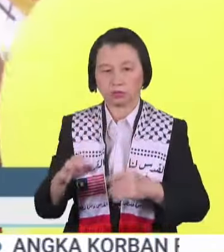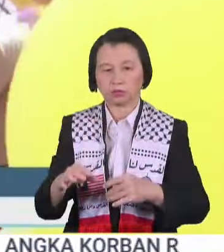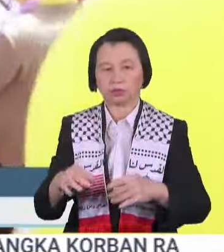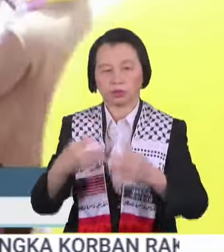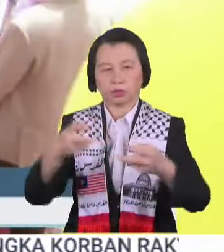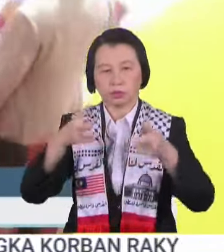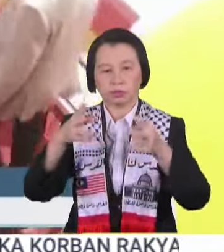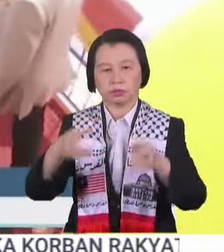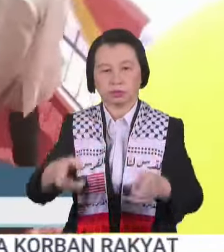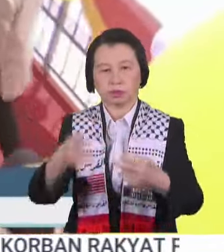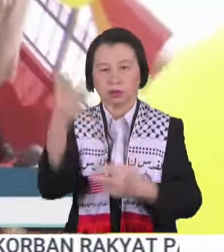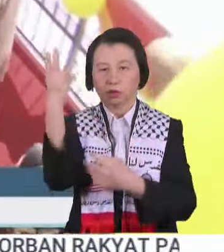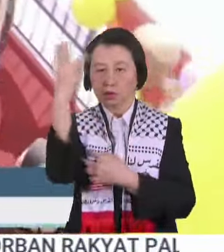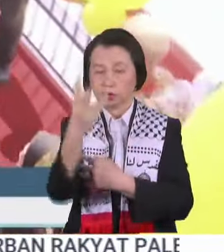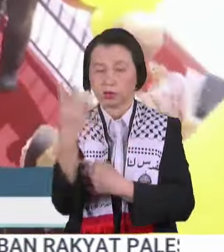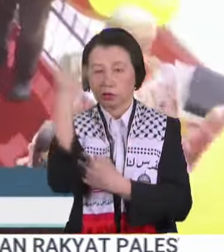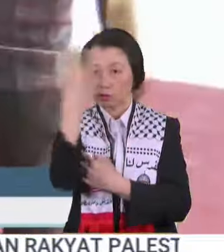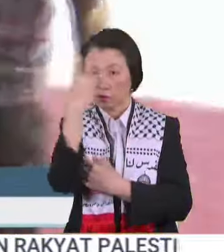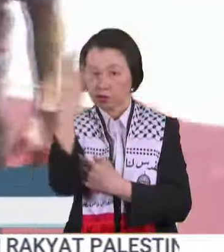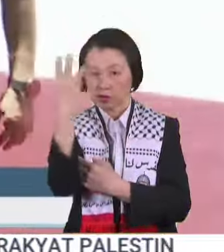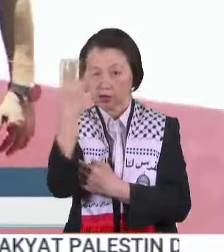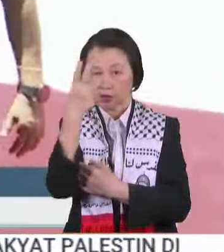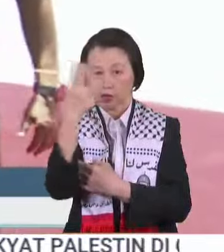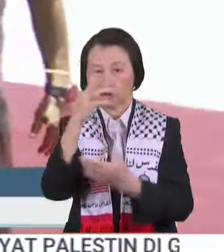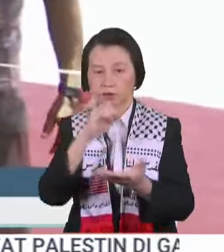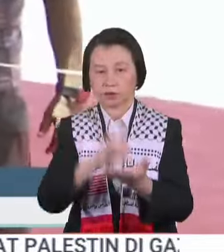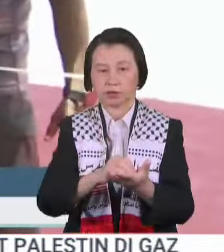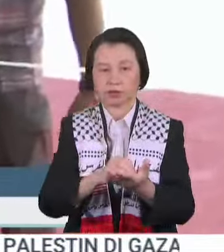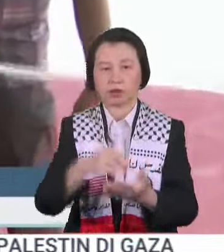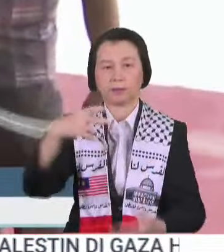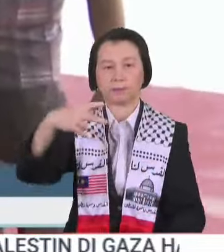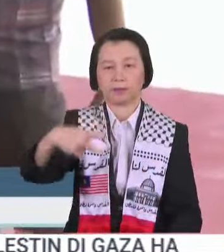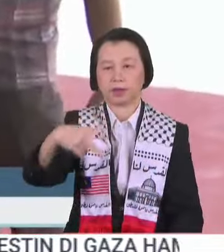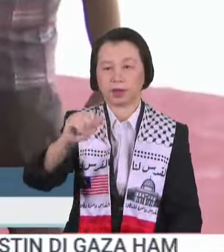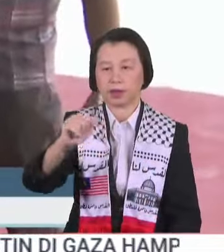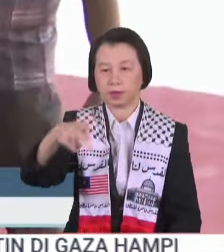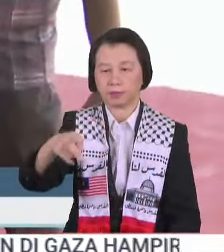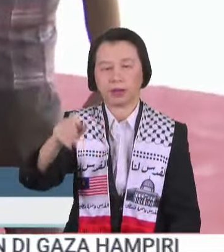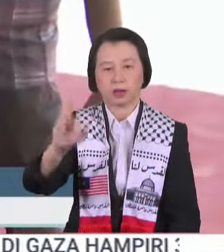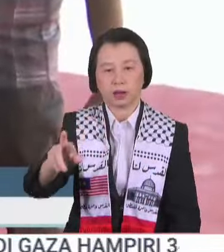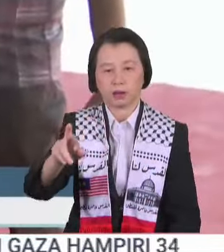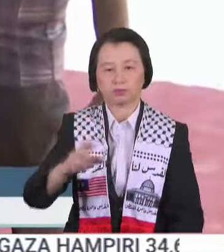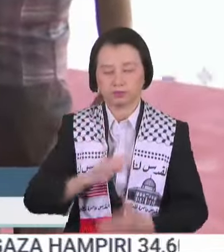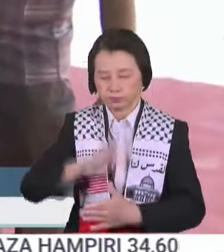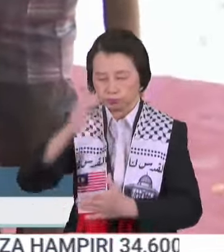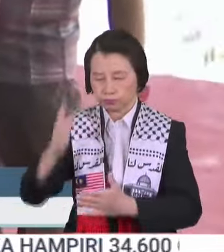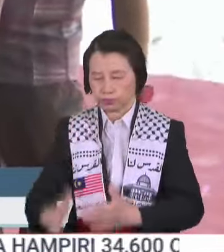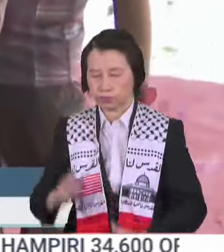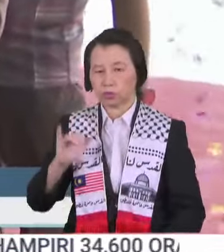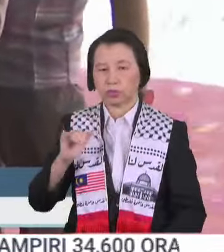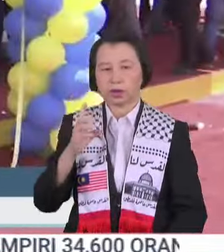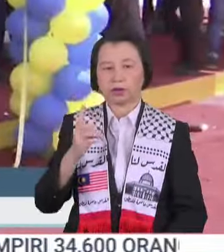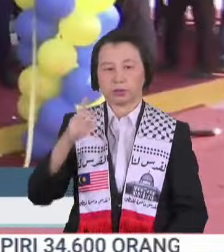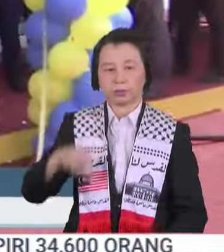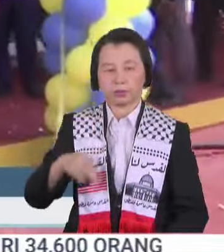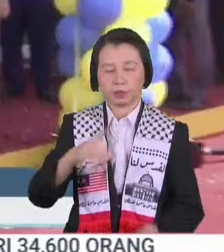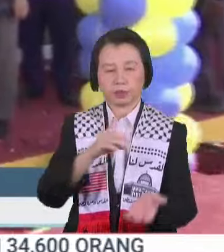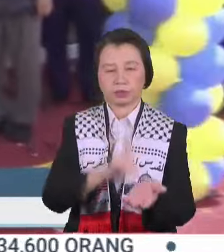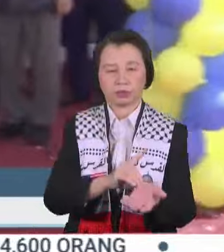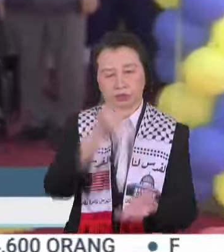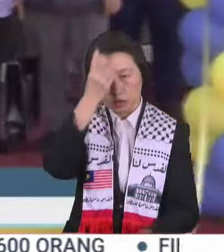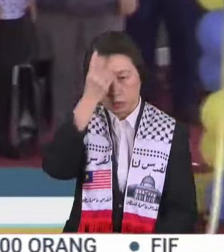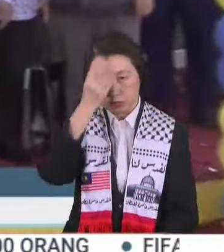perasmian pembukaan pawagam komuniti Ten Star di Benoni Papar. Perasmian disempurnakan Yang di-Pertua Negeri Tun Dr.